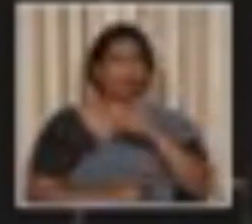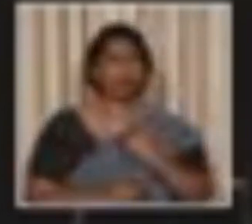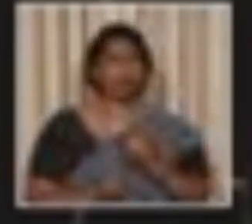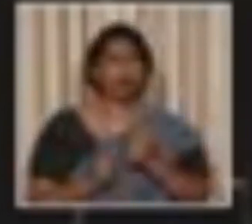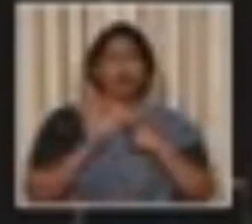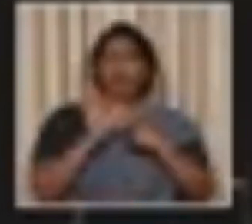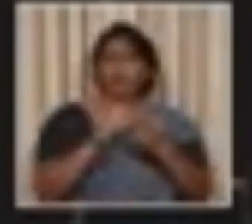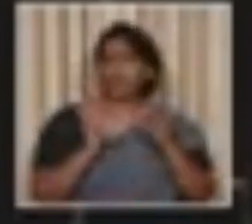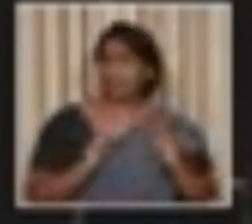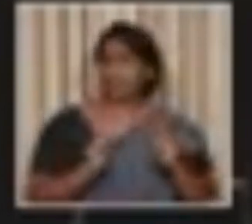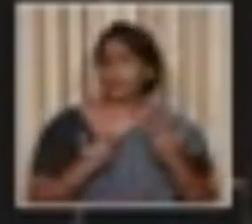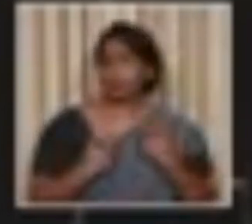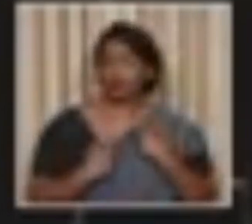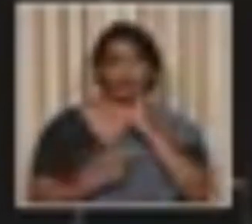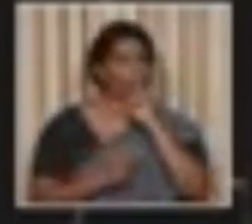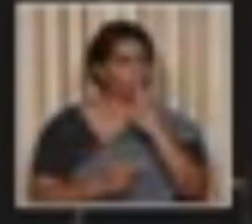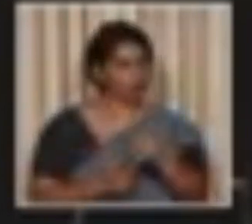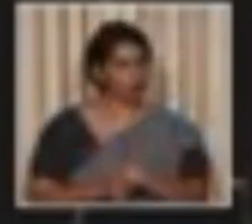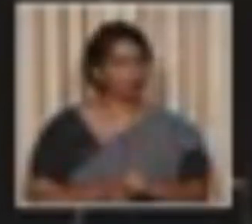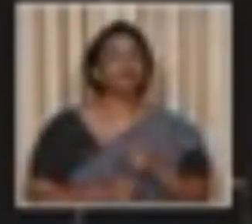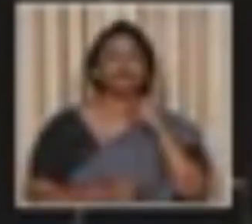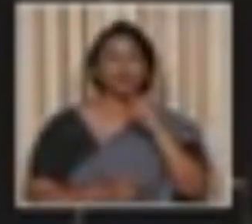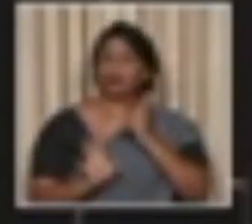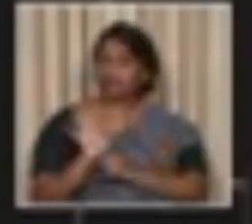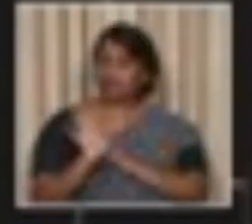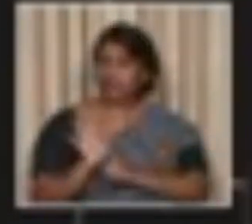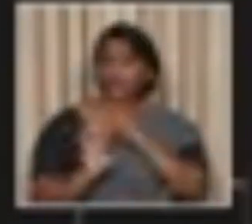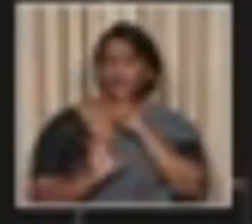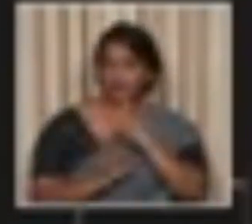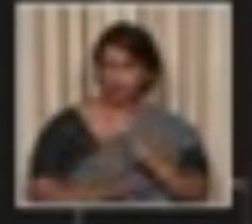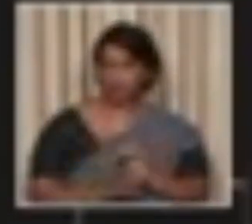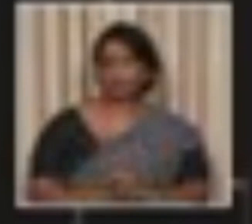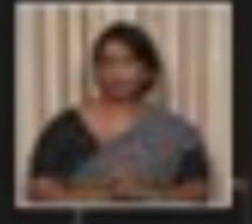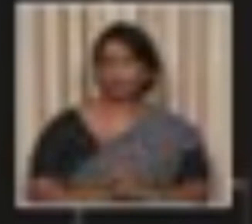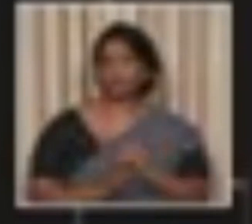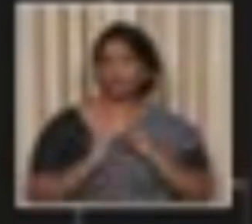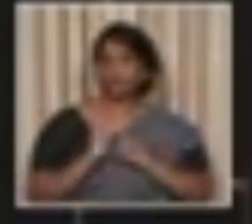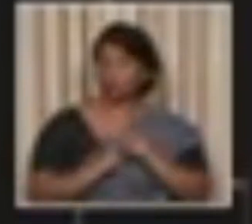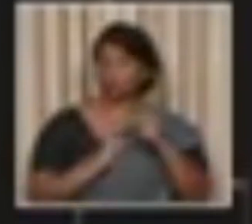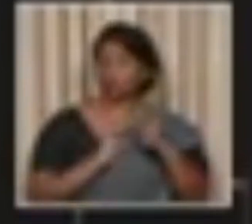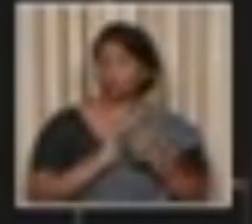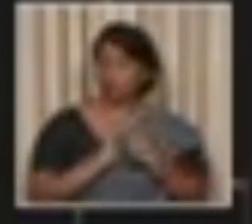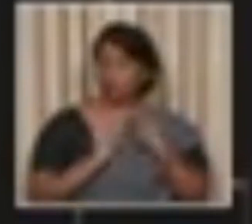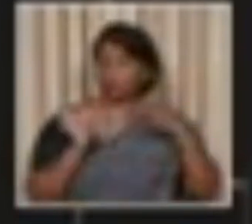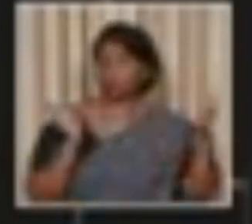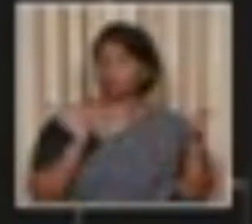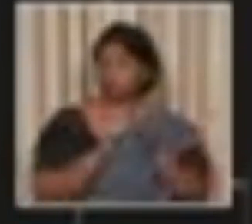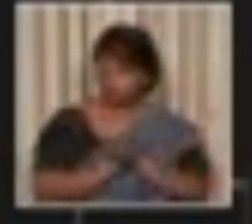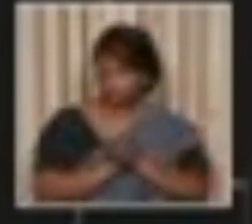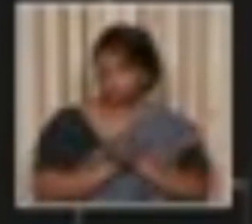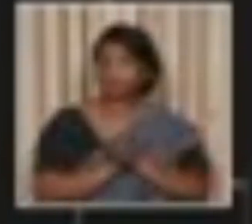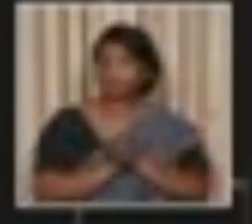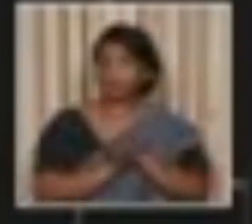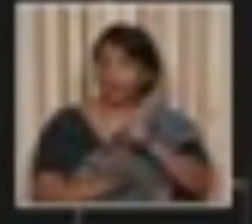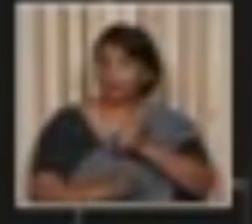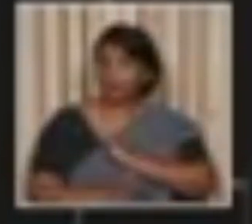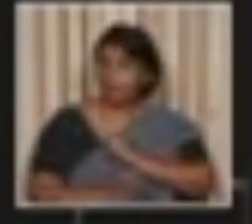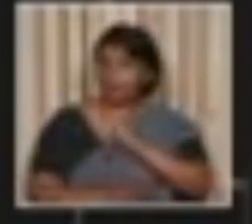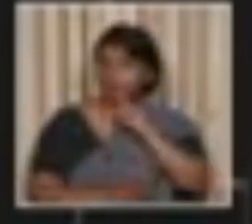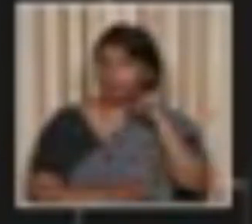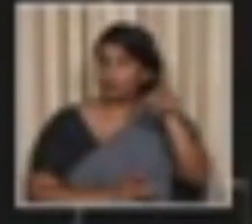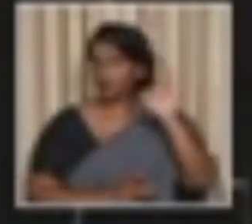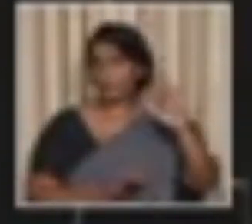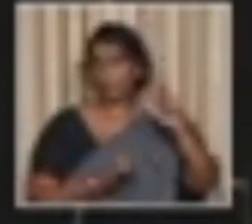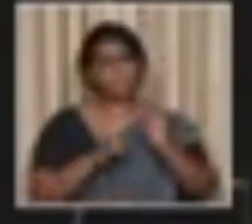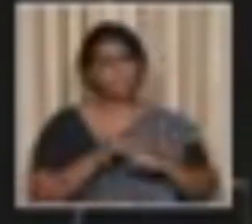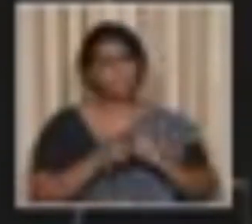சொல்கிற வேலையை முஸ்லீம் காங்கிரசினுடைய தலைவர் நிறுத்த வேண்டும். வடக்கு கிழக்கு இணைப்பு என்பது அவர்களுடைய விருப்பம், அந்த உரிமையை அவர்களுடைய கோரிக்கையை கௌரவ உறுப்பினர் நிறைவு